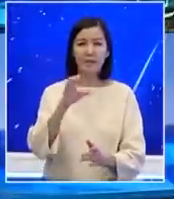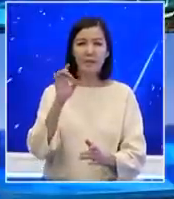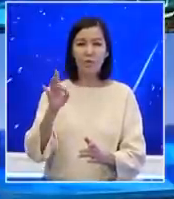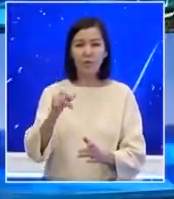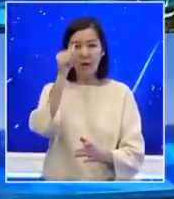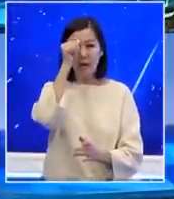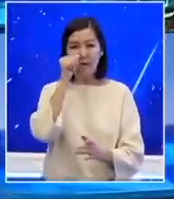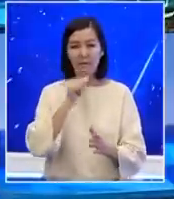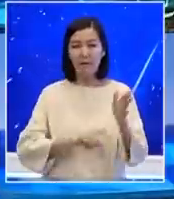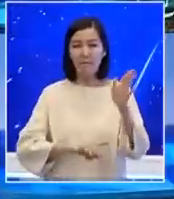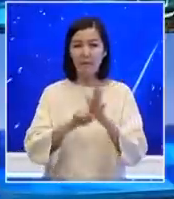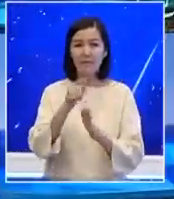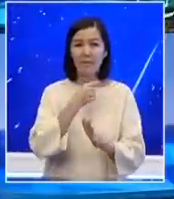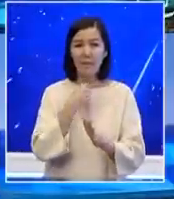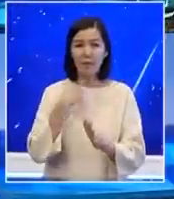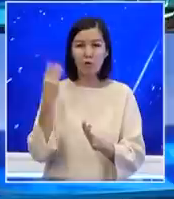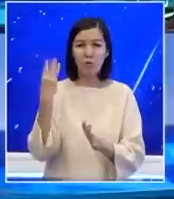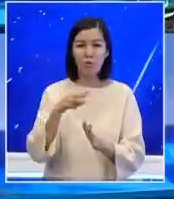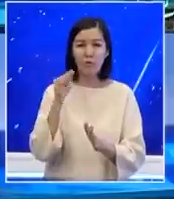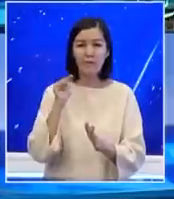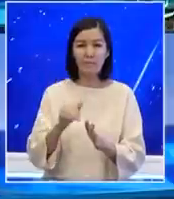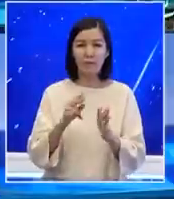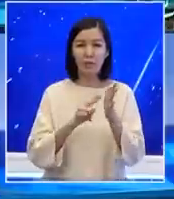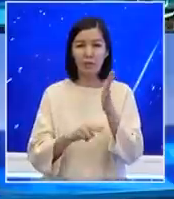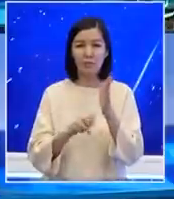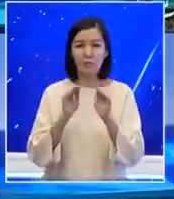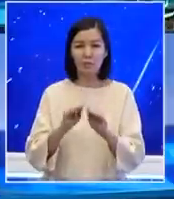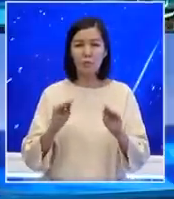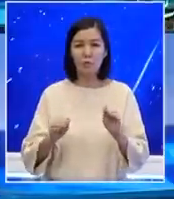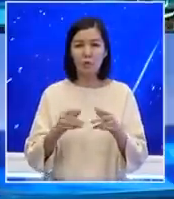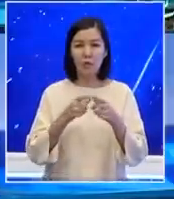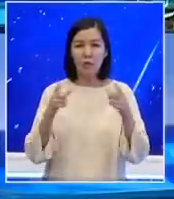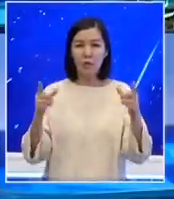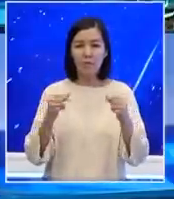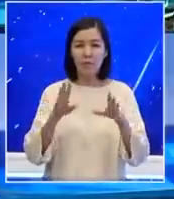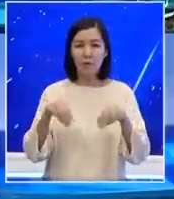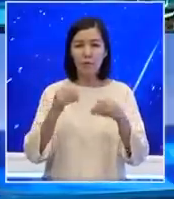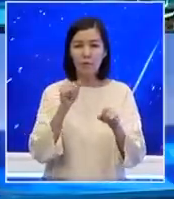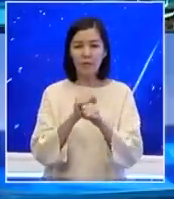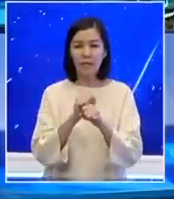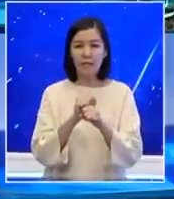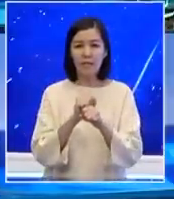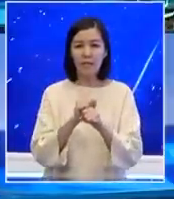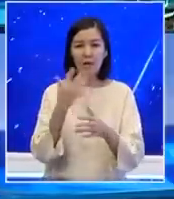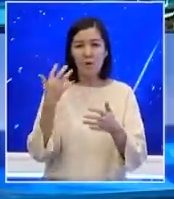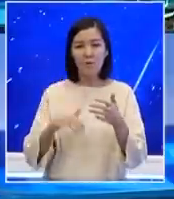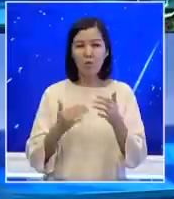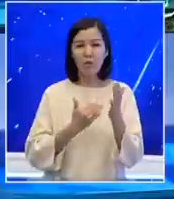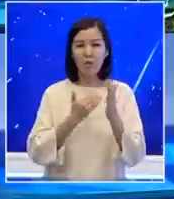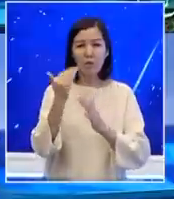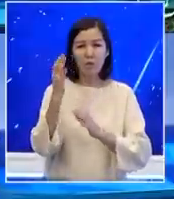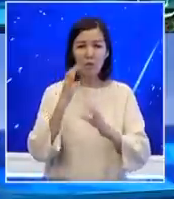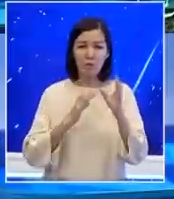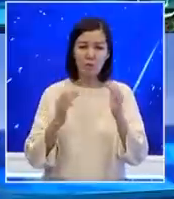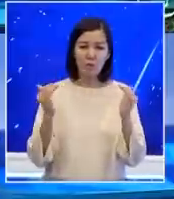Осы сәуір айынан бастап талдықорғандық 30070 оқушыға жол жүру билетін беру тоқтатылды. Олардың қатарында орта және жоғарғы оқу